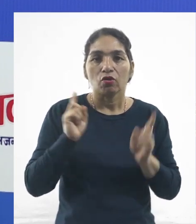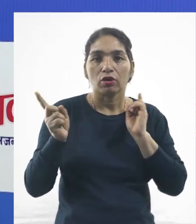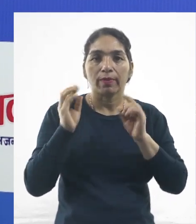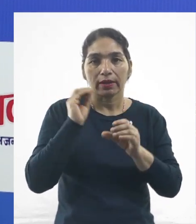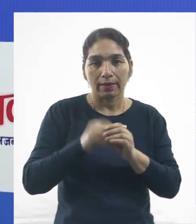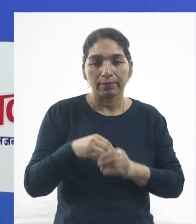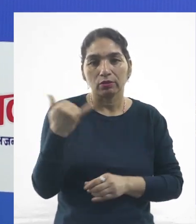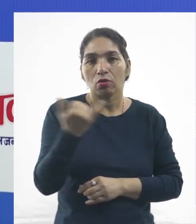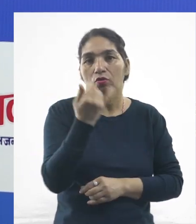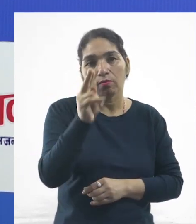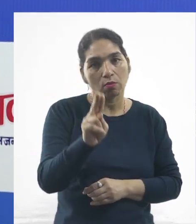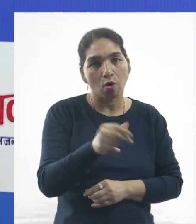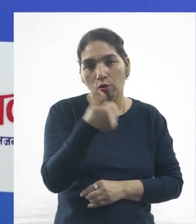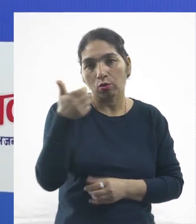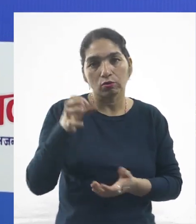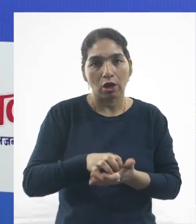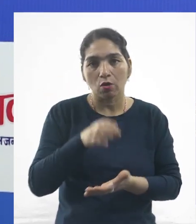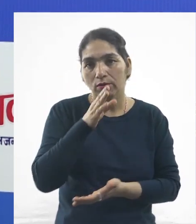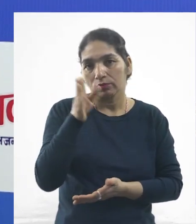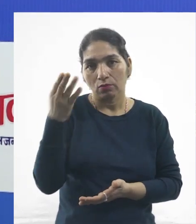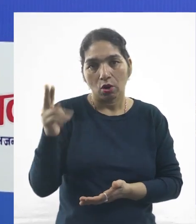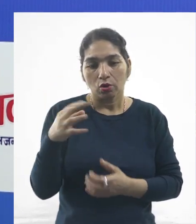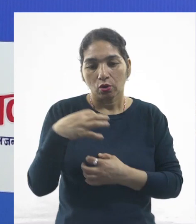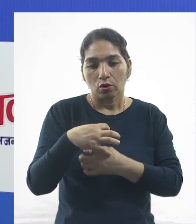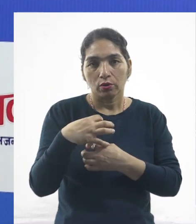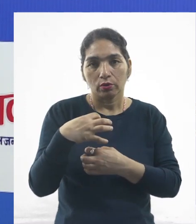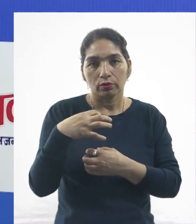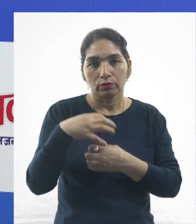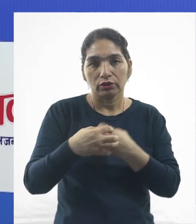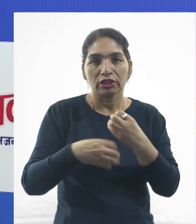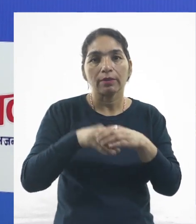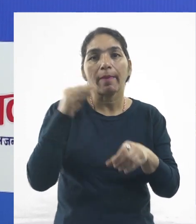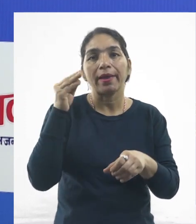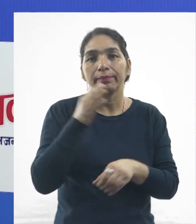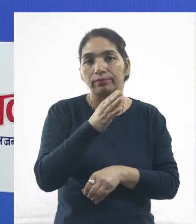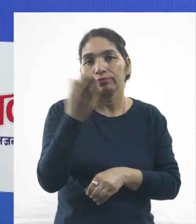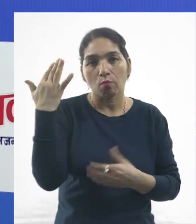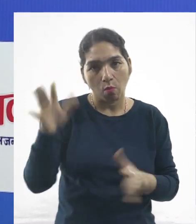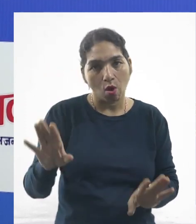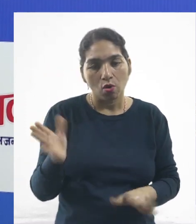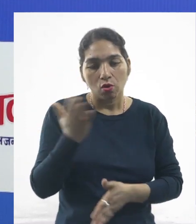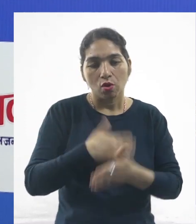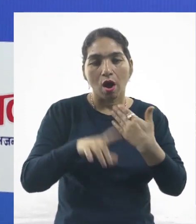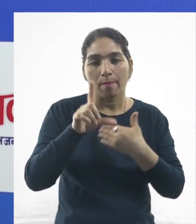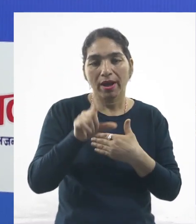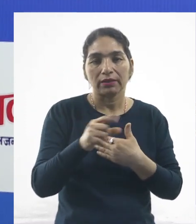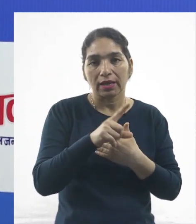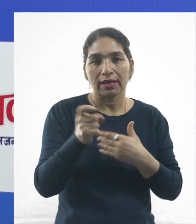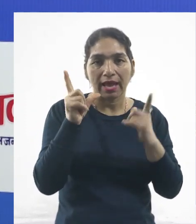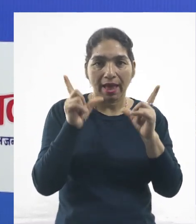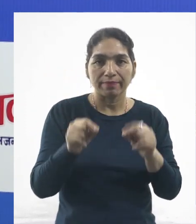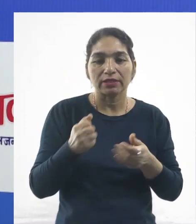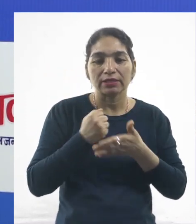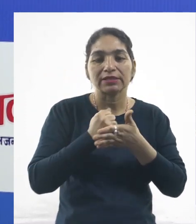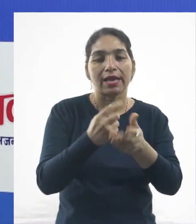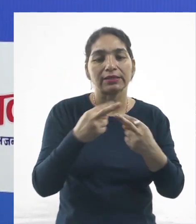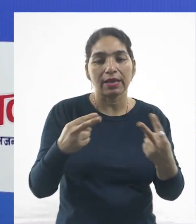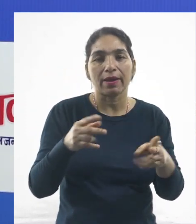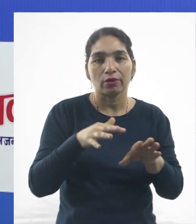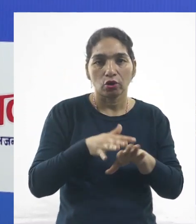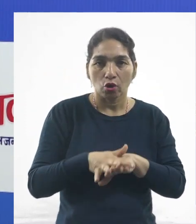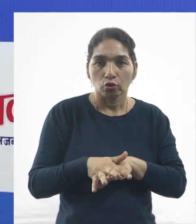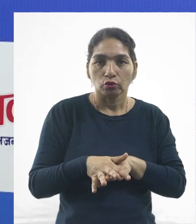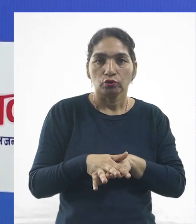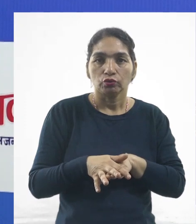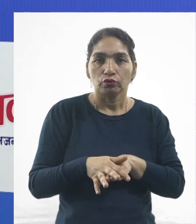पनि घुम्नुभयो अनि अरू ठाउँ पनि पुग्नुभयो देश बाहिर पनि पुग्नुभयो सबै ठाउँ घुम्नुभयो यो अपाङ्गताको लागि आवश्यक पर्ने सहायक सामग्री त धेरै